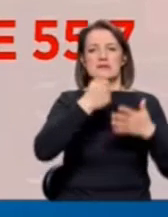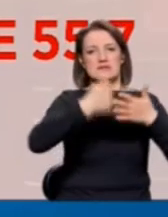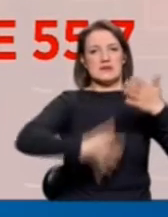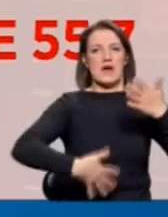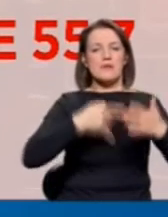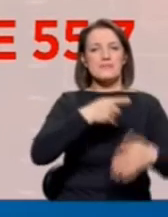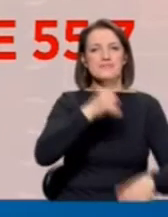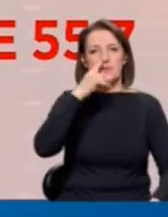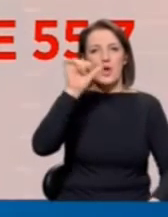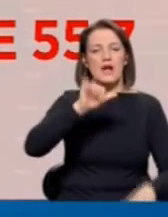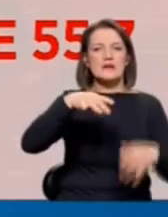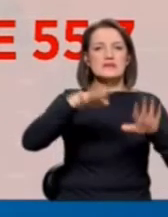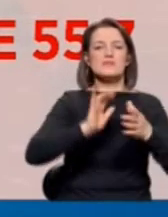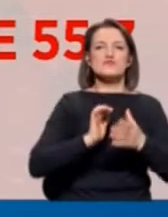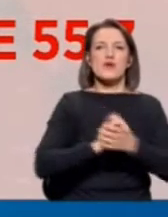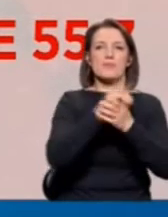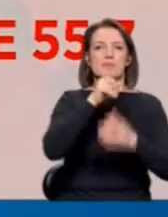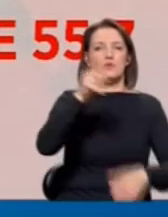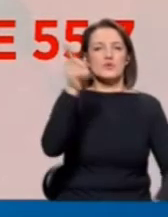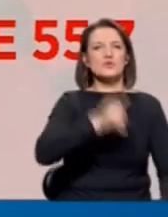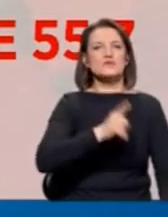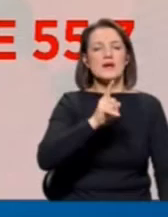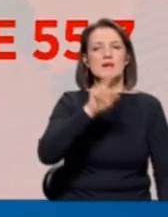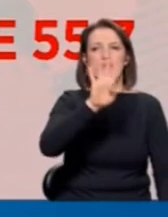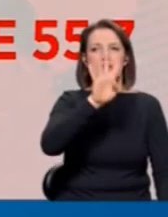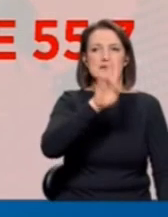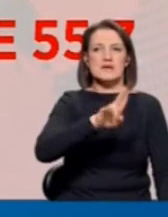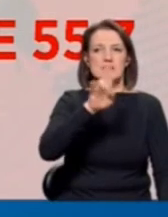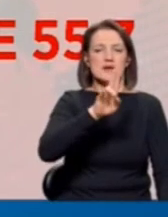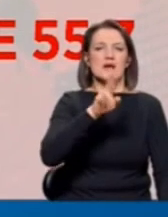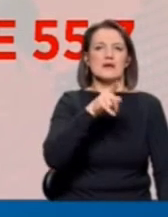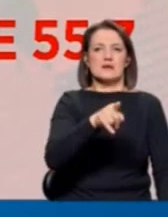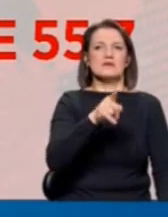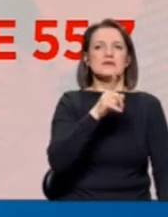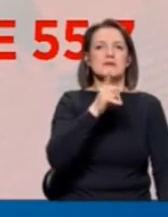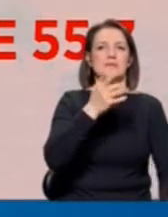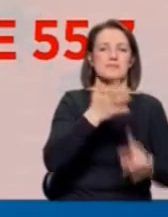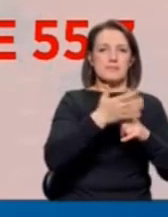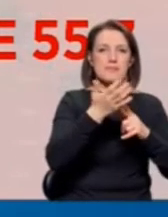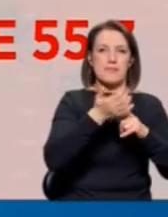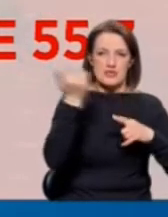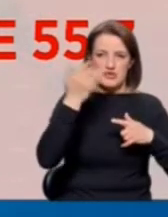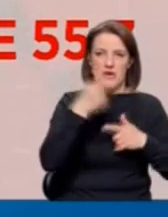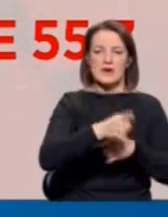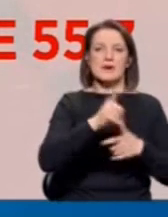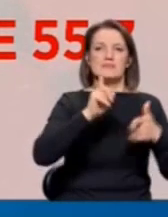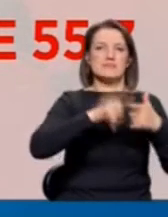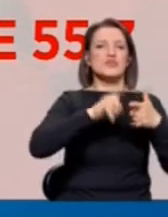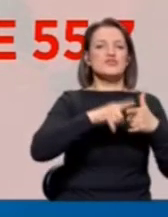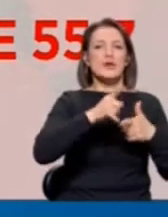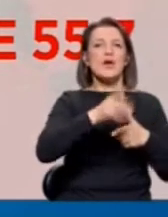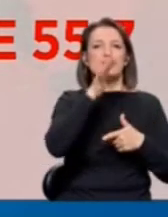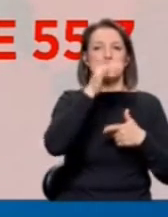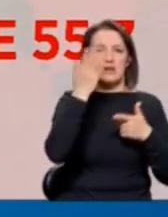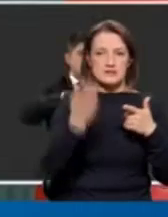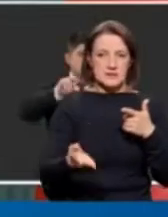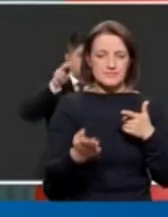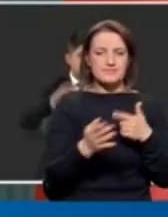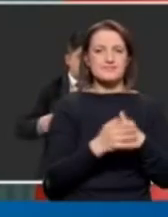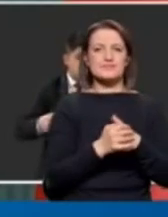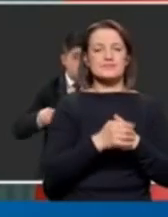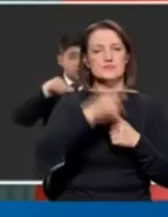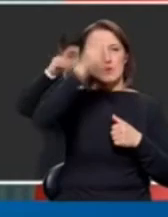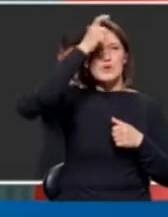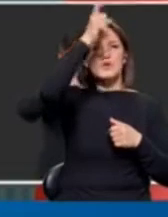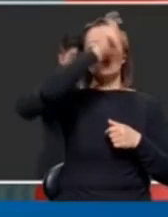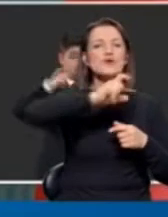ve doğalgaza zam şampiyonu 147 148 Kur'an'da Belçika 240 3,7 Lig oranda bulgaristan-türkiye